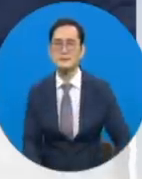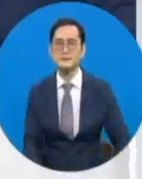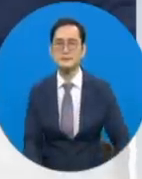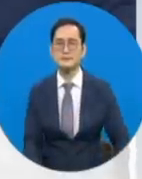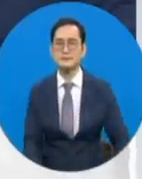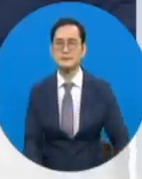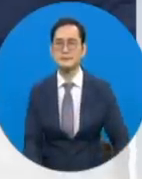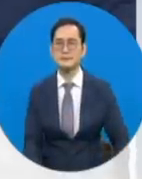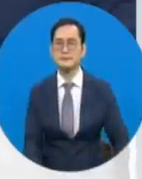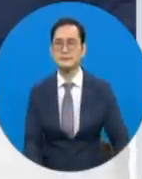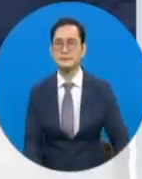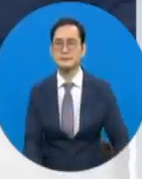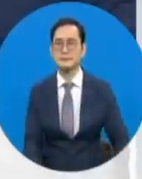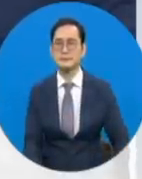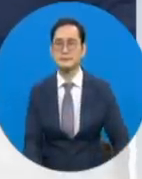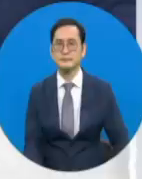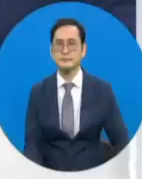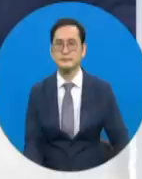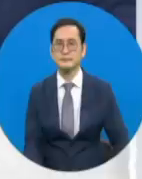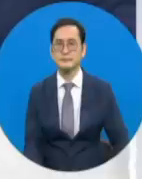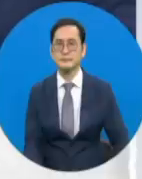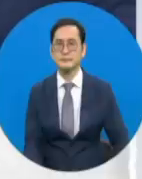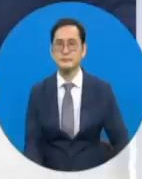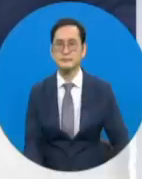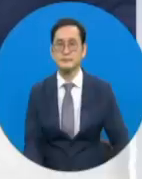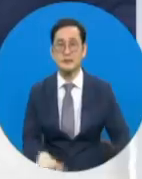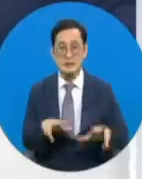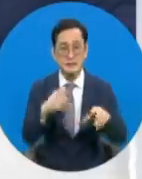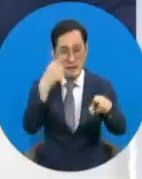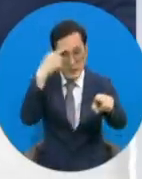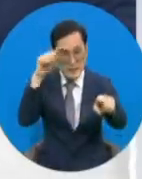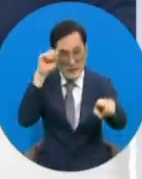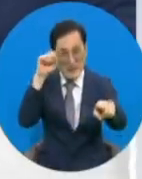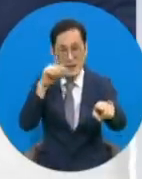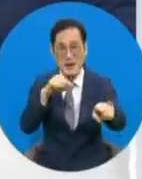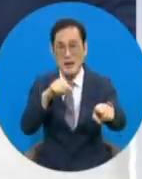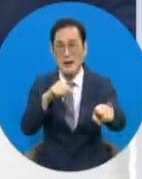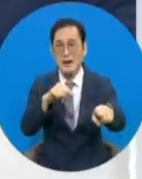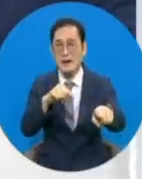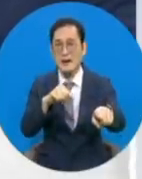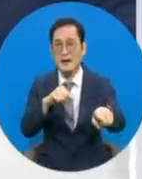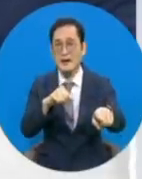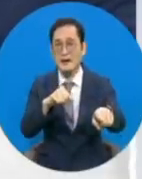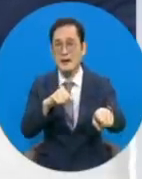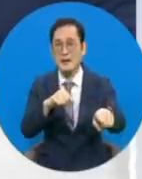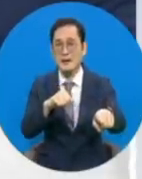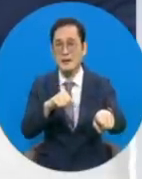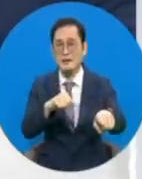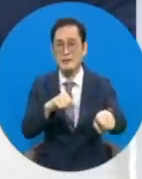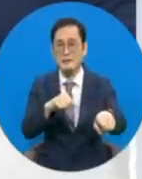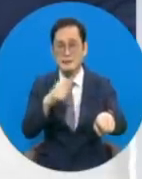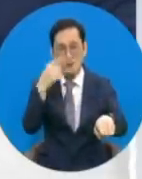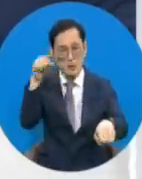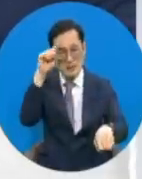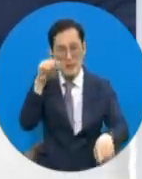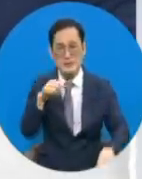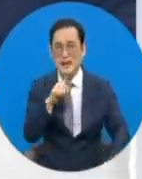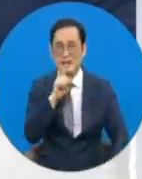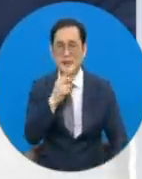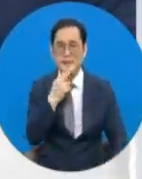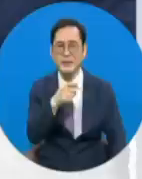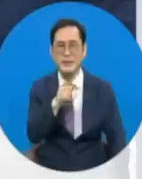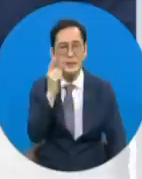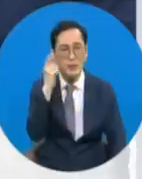나왔지 않습니까? 러시아는 할 말 없습니다. 러시아가 원전 오염수를 조금씩 몰래 방류하다가 일본한테